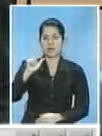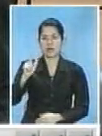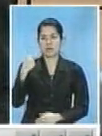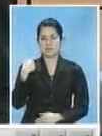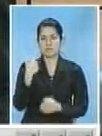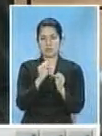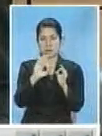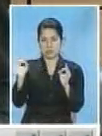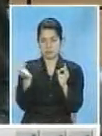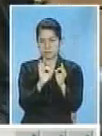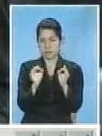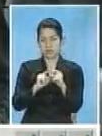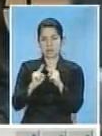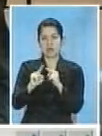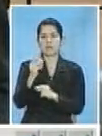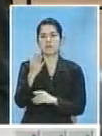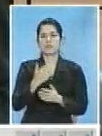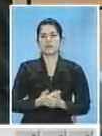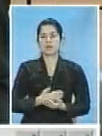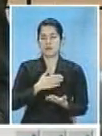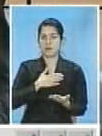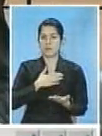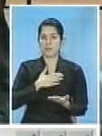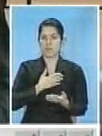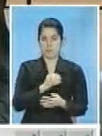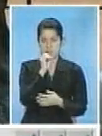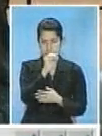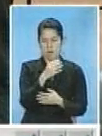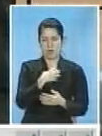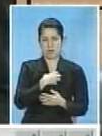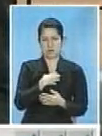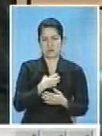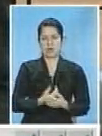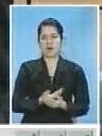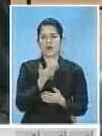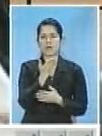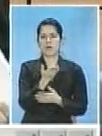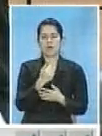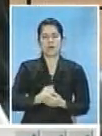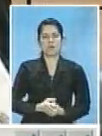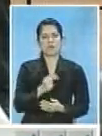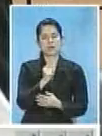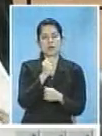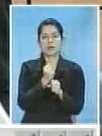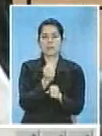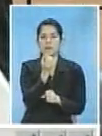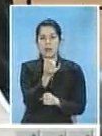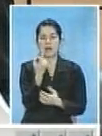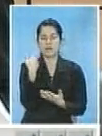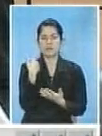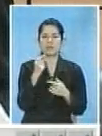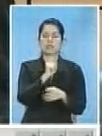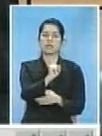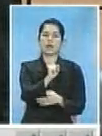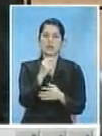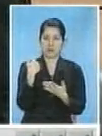ยผมถามว่าอย่าเลยครับเลิกหลอกประชาชนเลิกหลอกคนสักทีบอกเลยครับจะทําอะไรเท่าไหร่เมื่อไหร่ที่ไหน